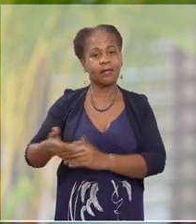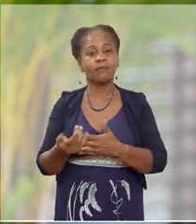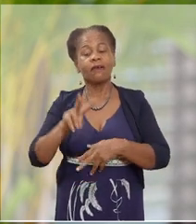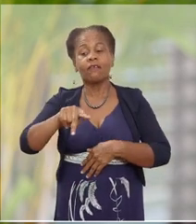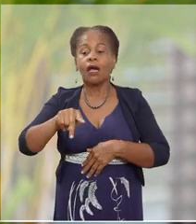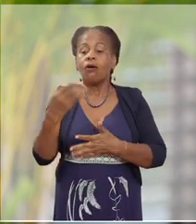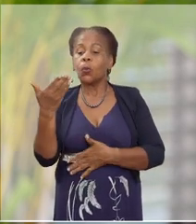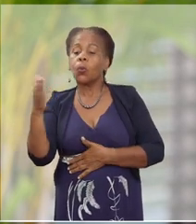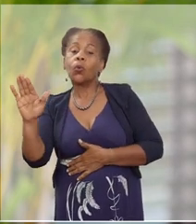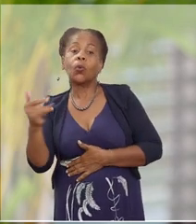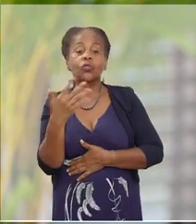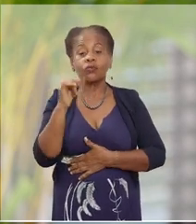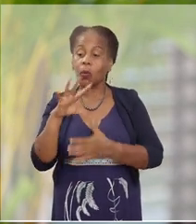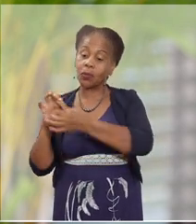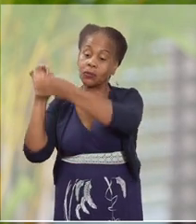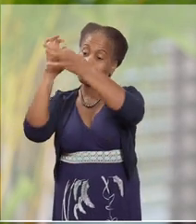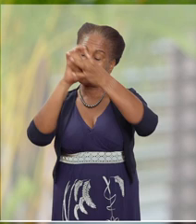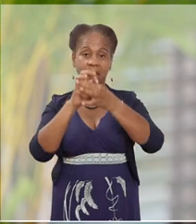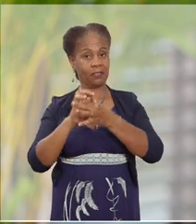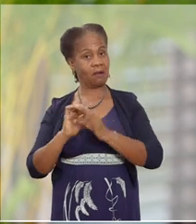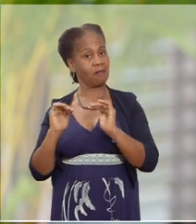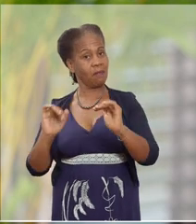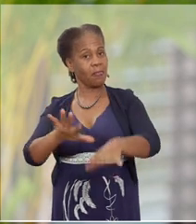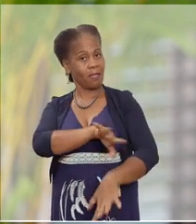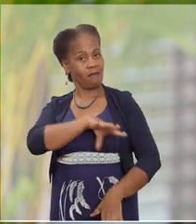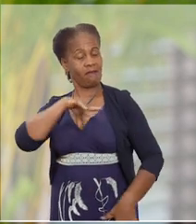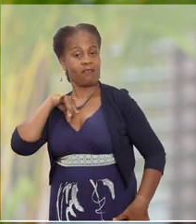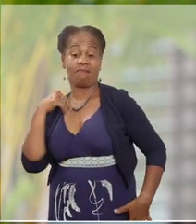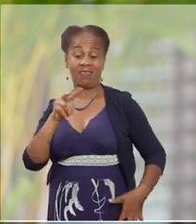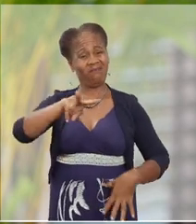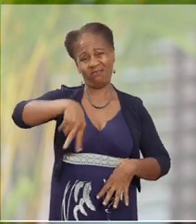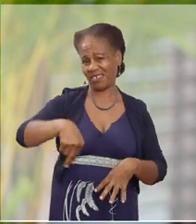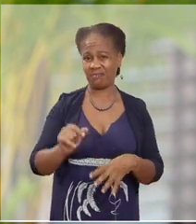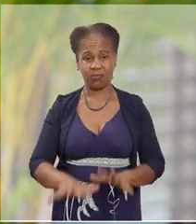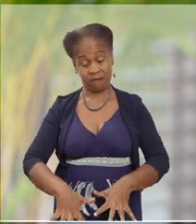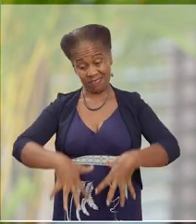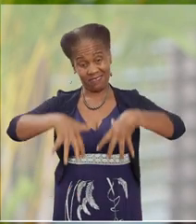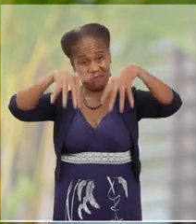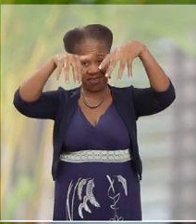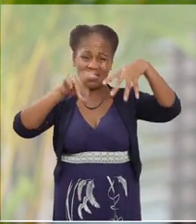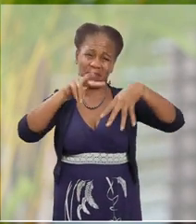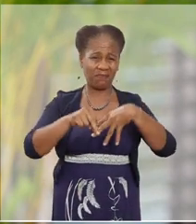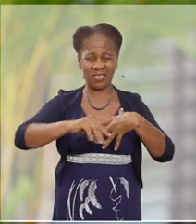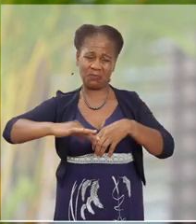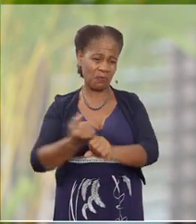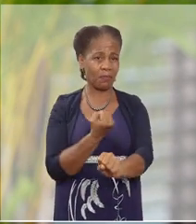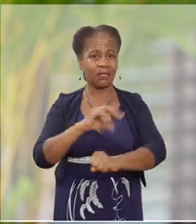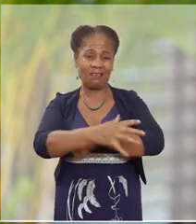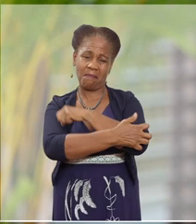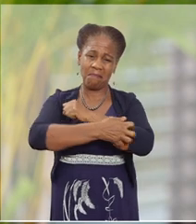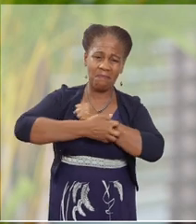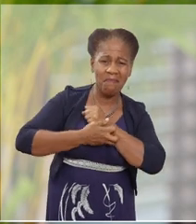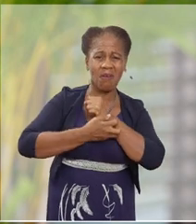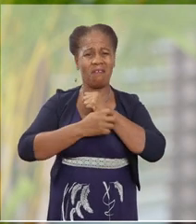mais de là de cette solidarité qui nous a rendu fière ces étamperies ont fait trop de sinistrés trop de dommages